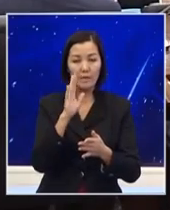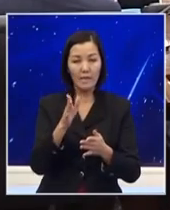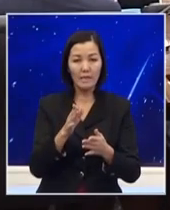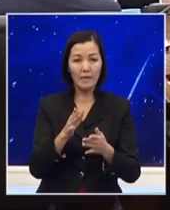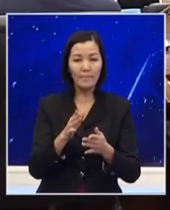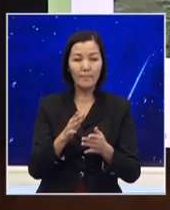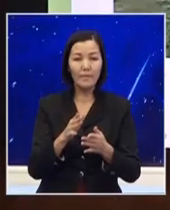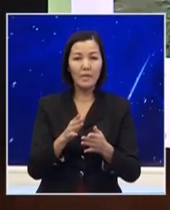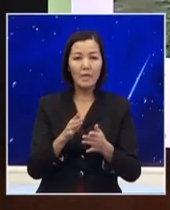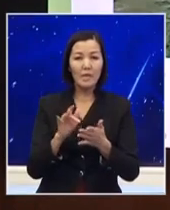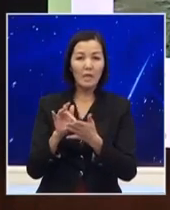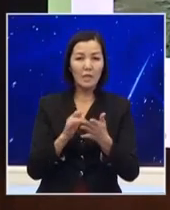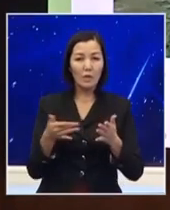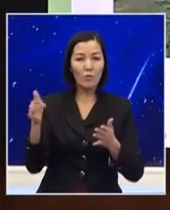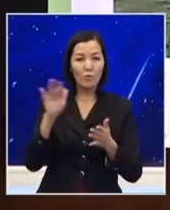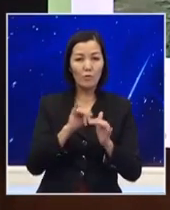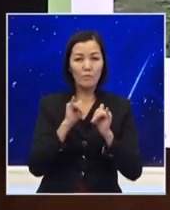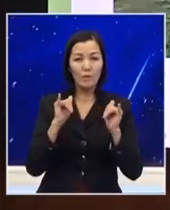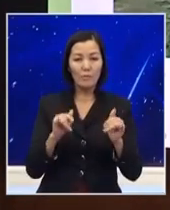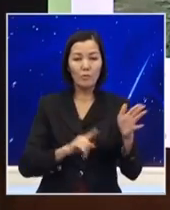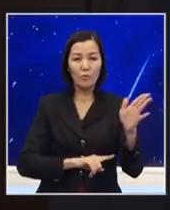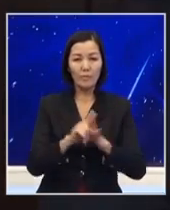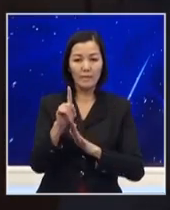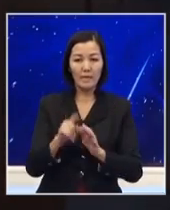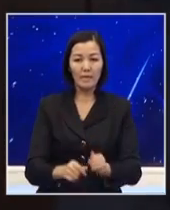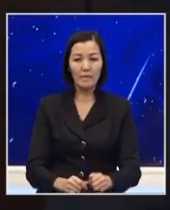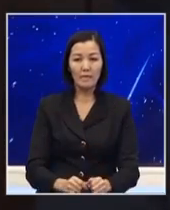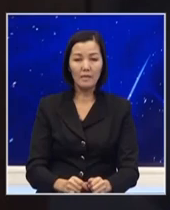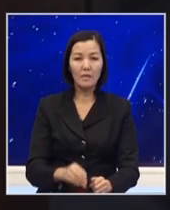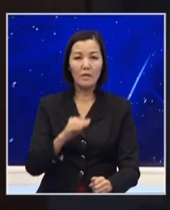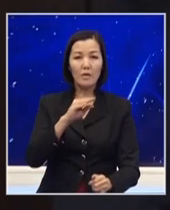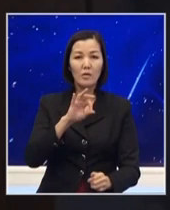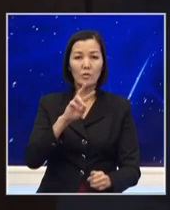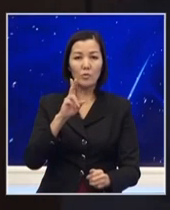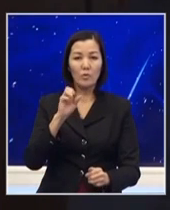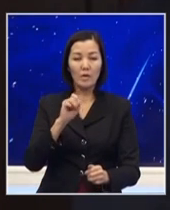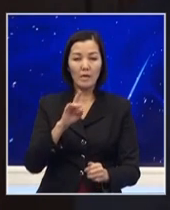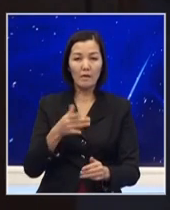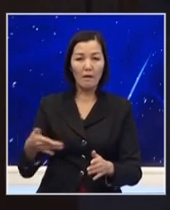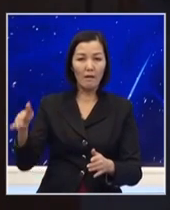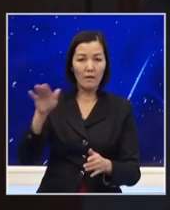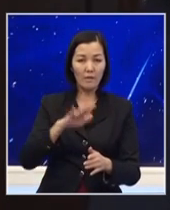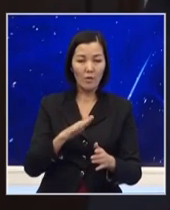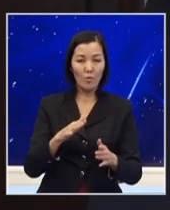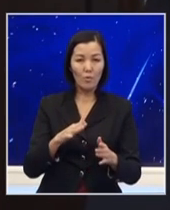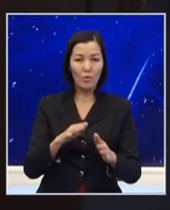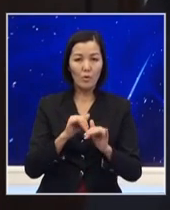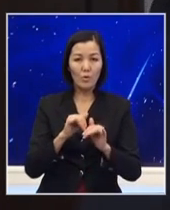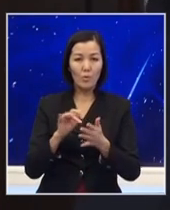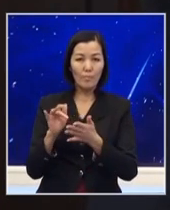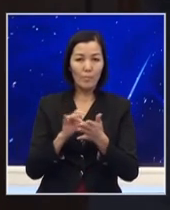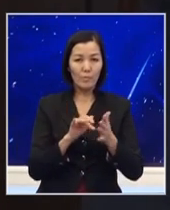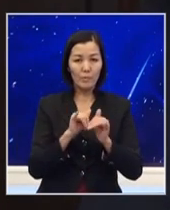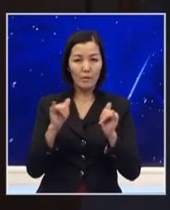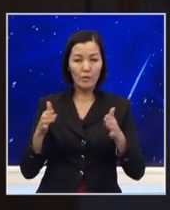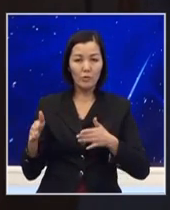өңір басшысы тау туризмінде түлетуді қолға алыпты. Жоңғарлатау ұлттық паркіміз бар, сондықтан да оны дамыту үшін біз